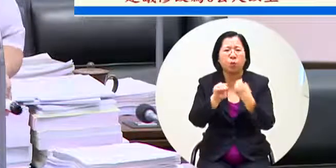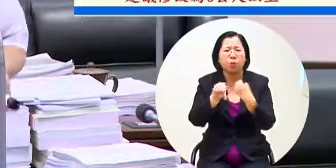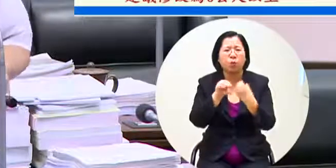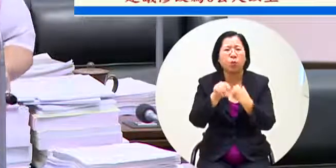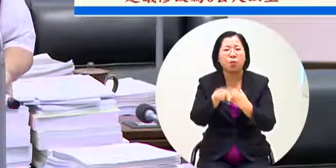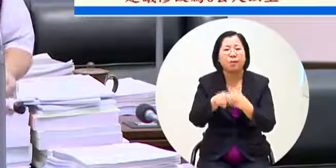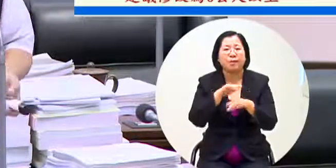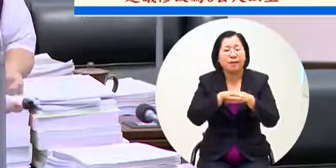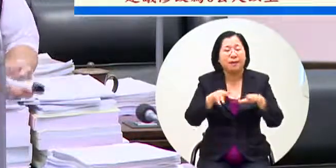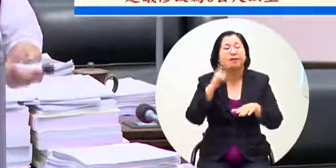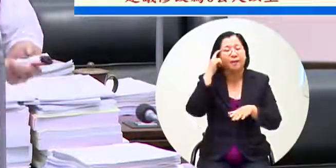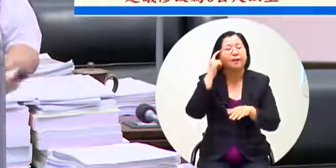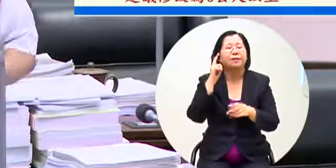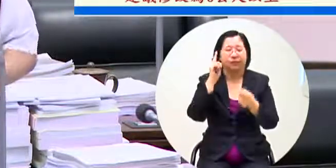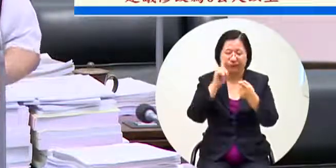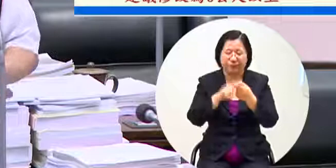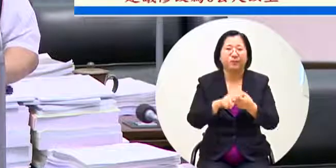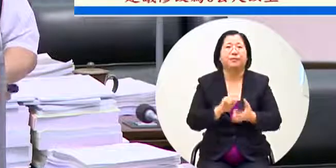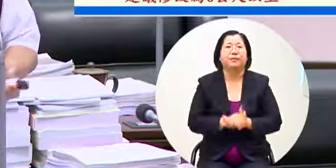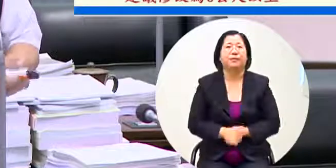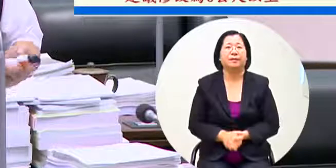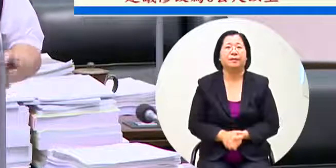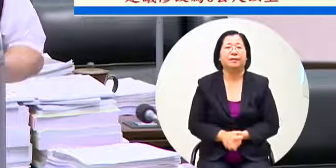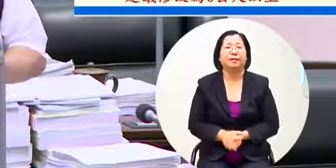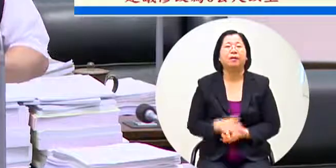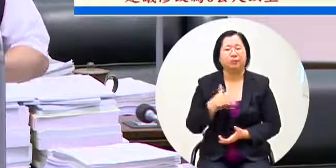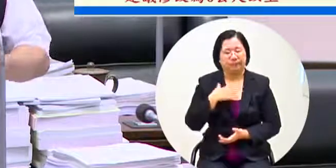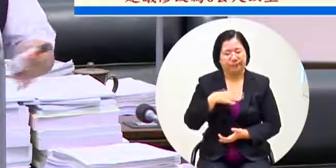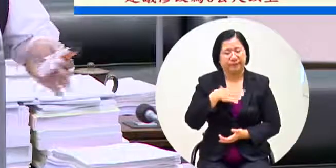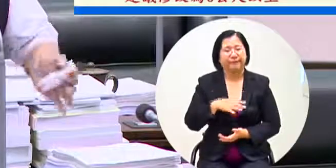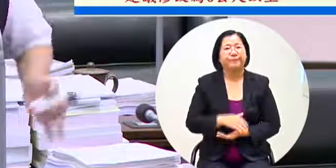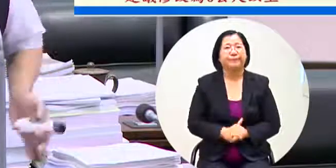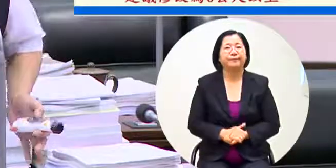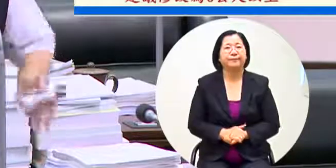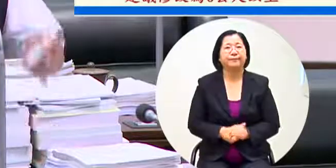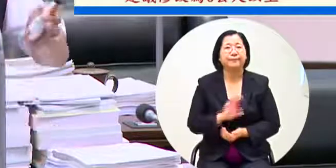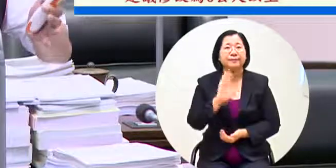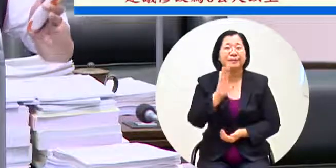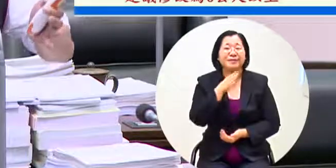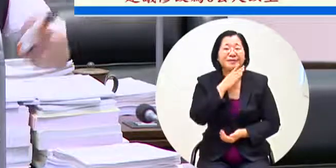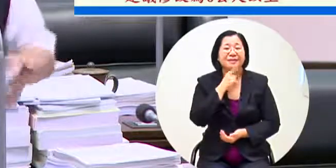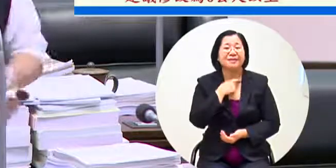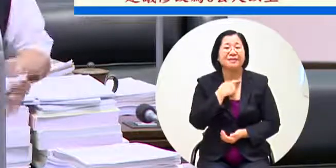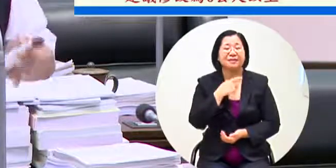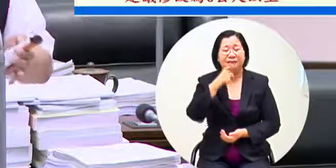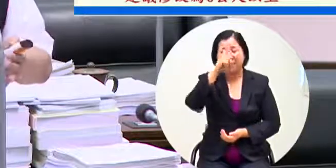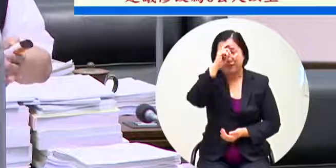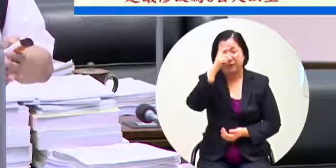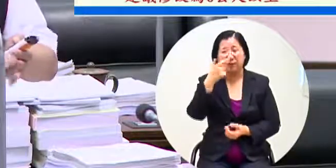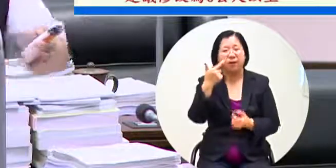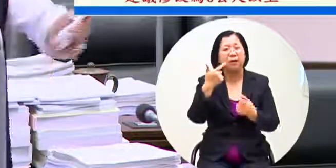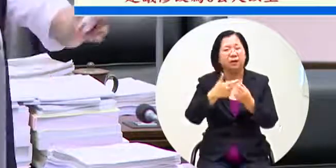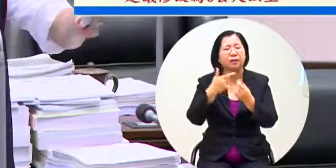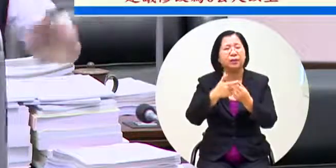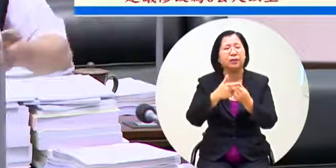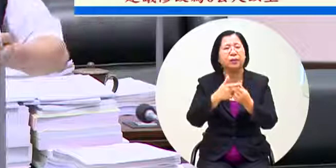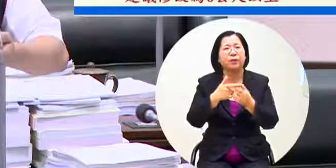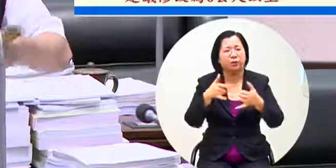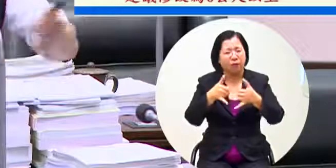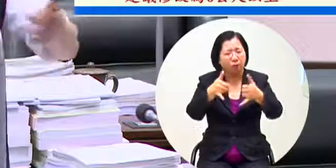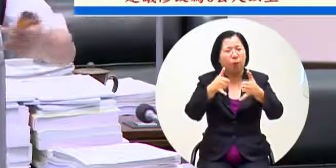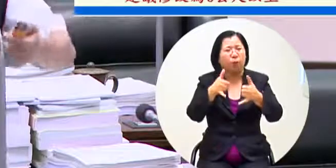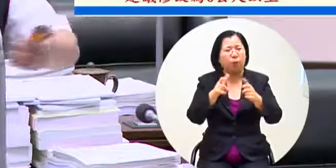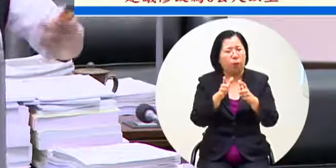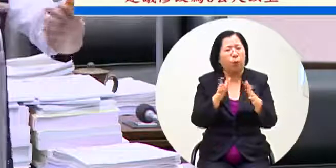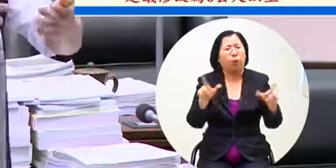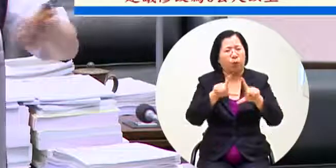这咱了解啦吼。但是我是希望讲，六米应该嘛是算一条真大条的这个道路啊。你讲要会车啦，